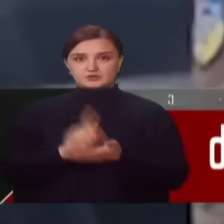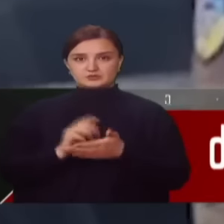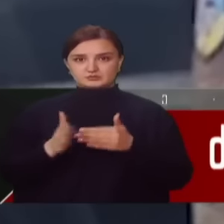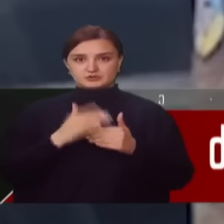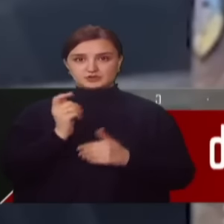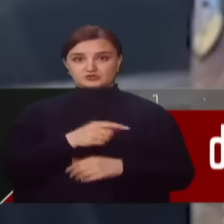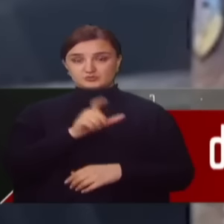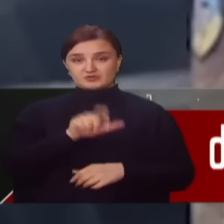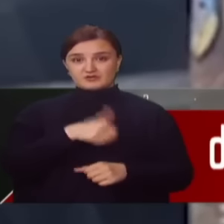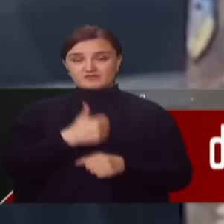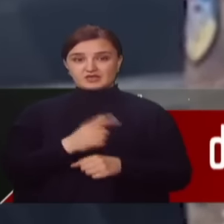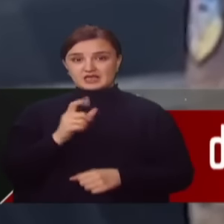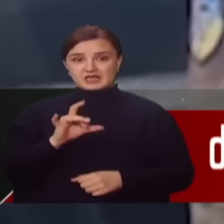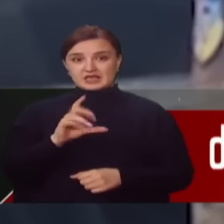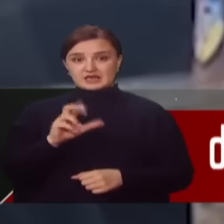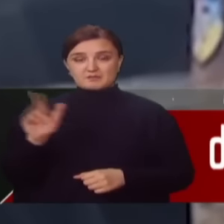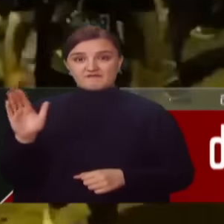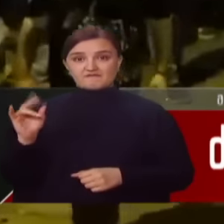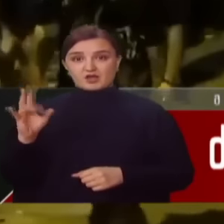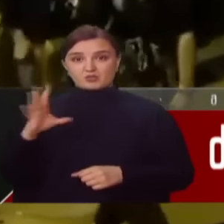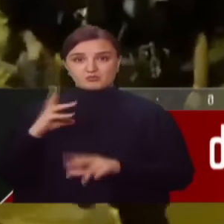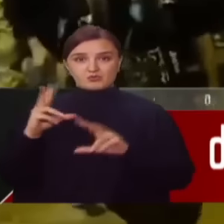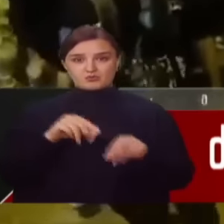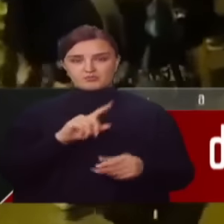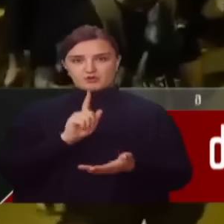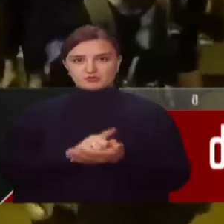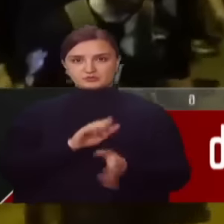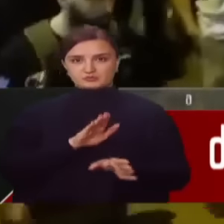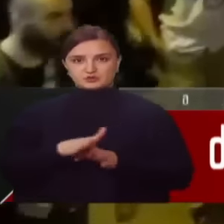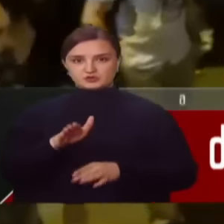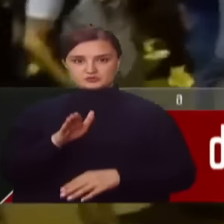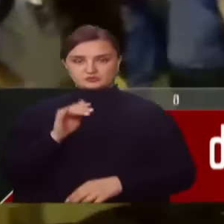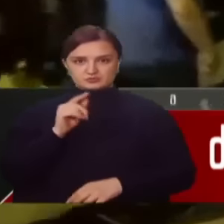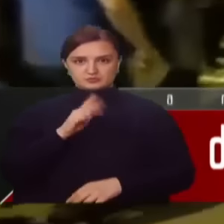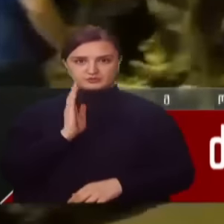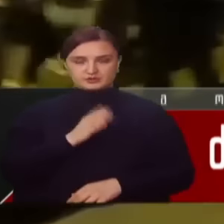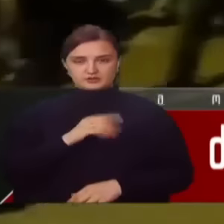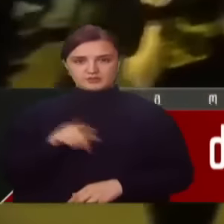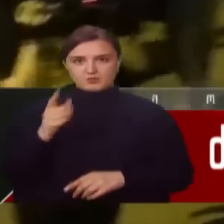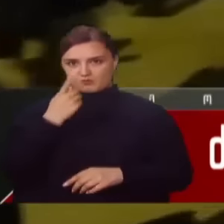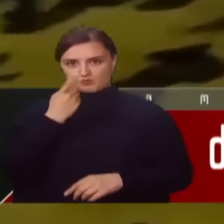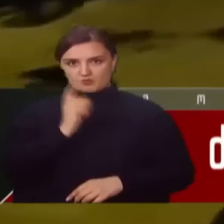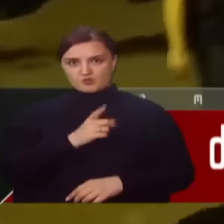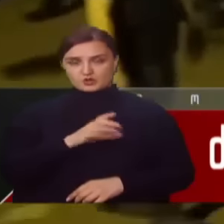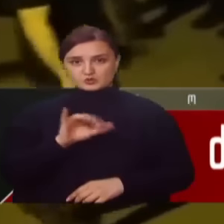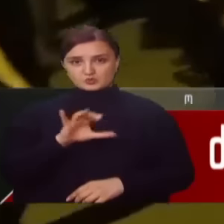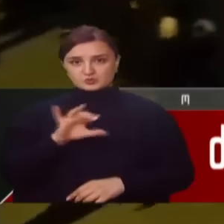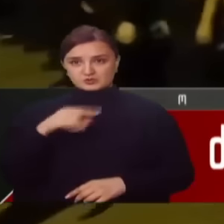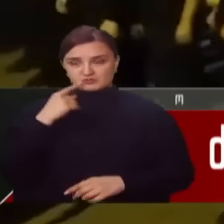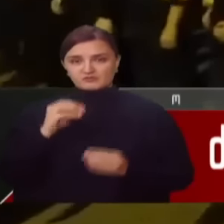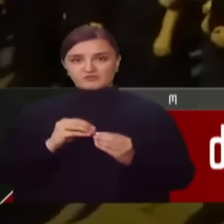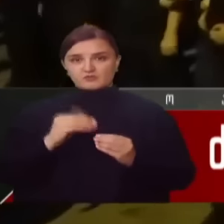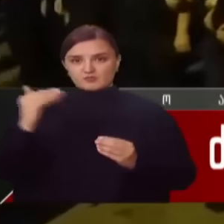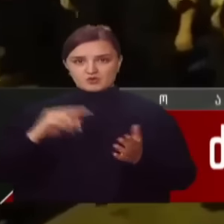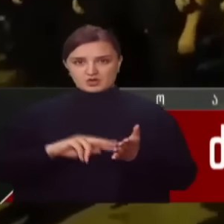კი ვანო რას დაკვირდა აუცილებლად შეგისრულებს. მუქარა პოლიციელების მისამართით, ისევ სუსის ინფორმაციით, ისევ სცენარის ნაწილია,